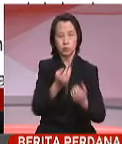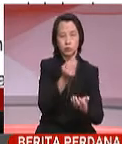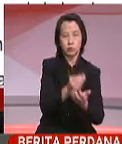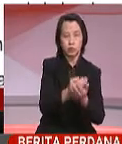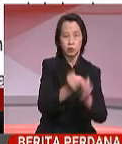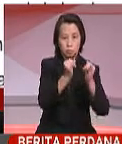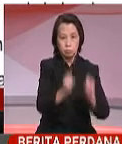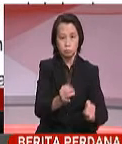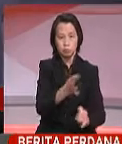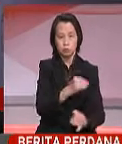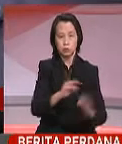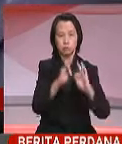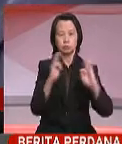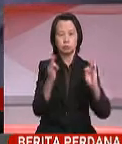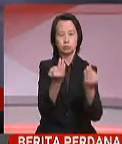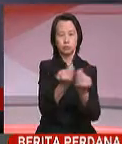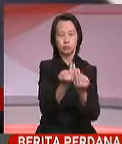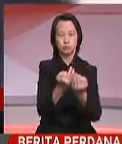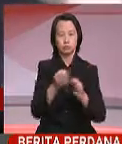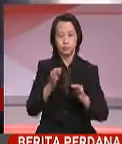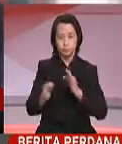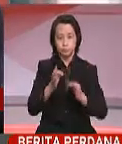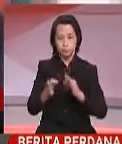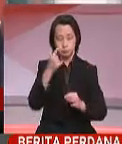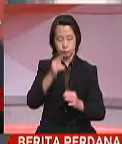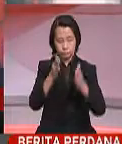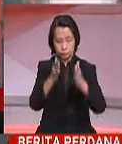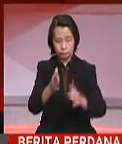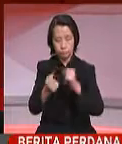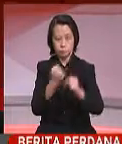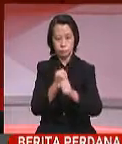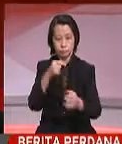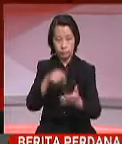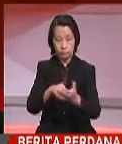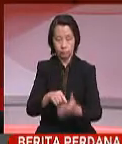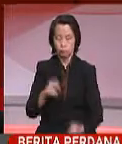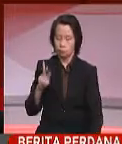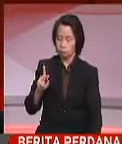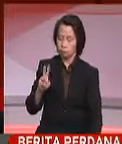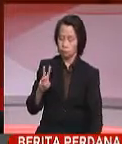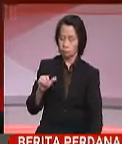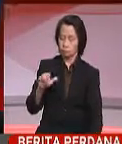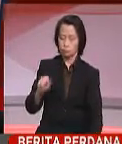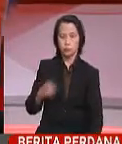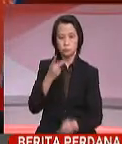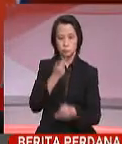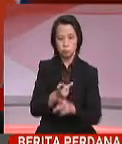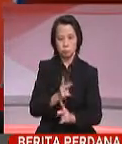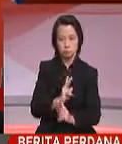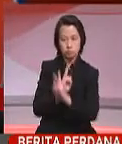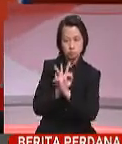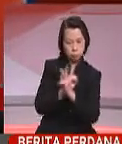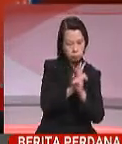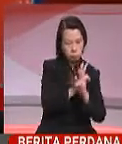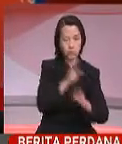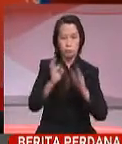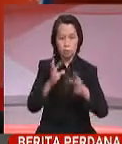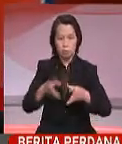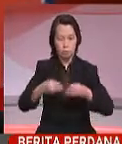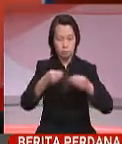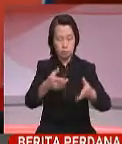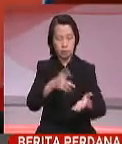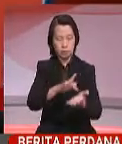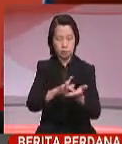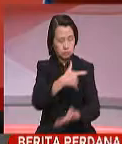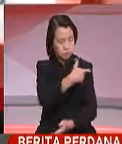individu dan isi rumah mengulas prospek untuk tahun ini Beliau berkata kwsp akan tetap berjaga-jaga walaupun pemberian